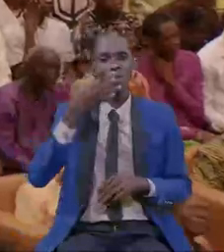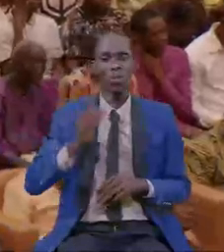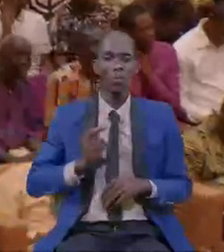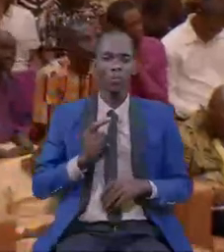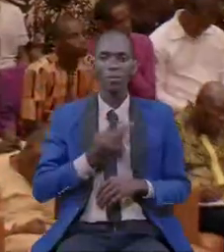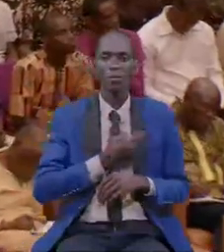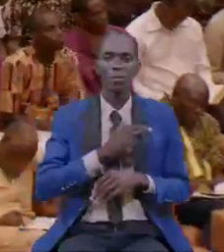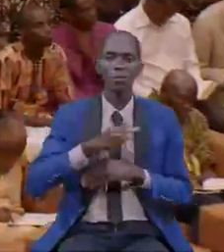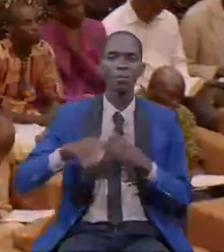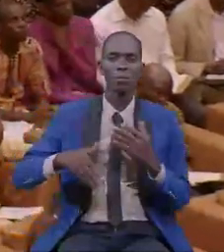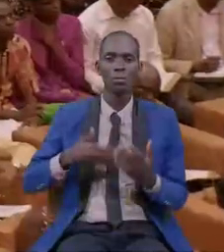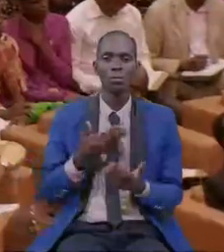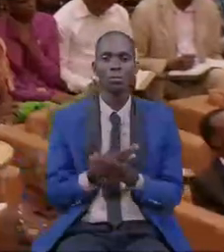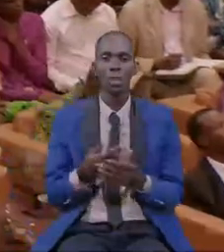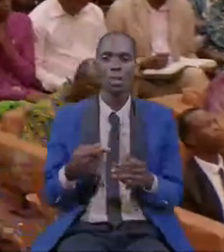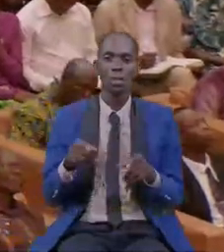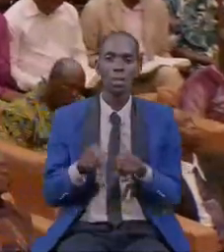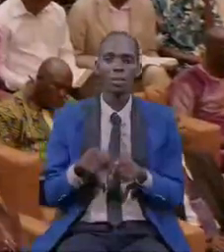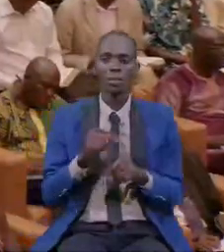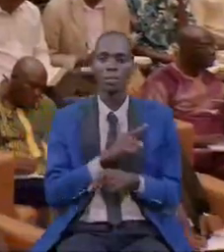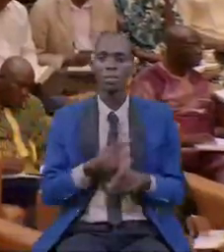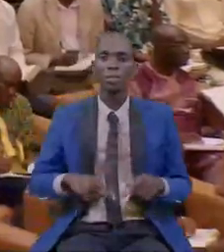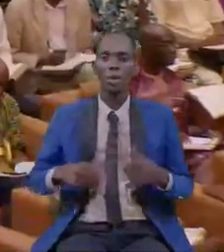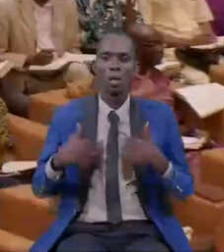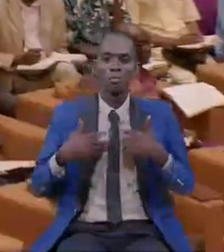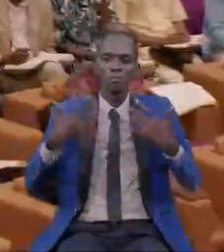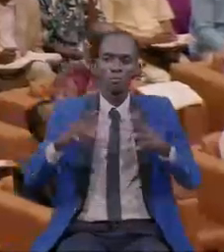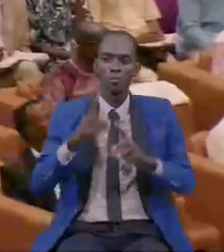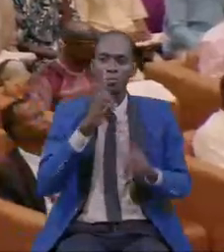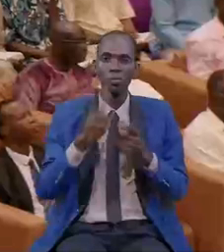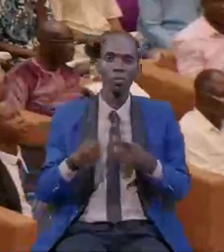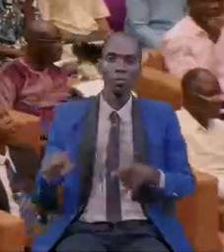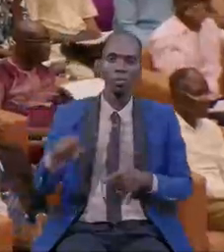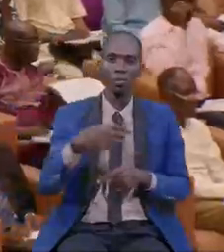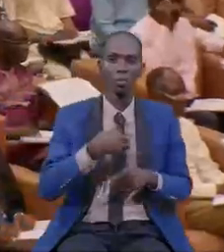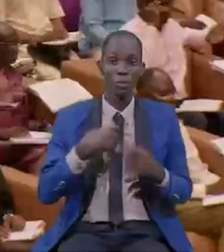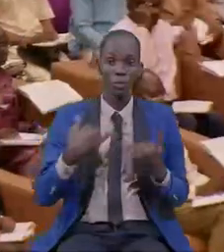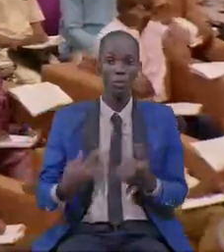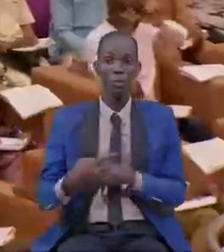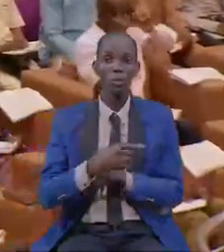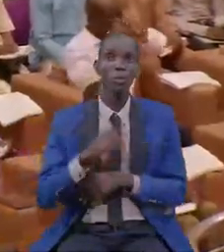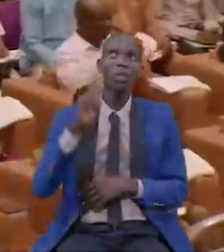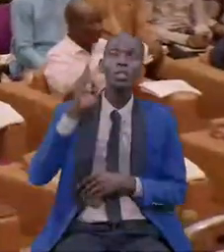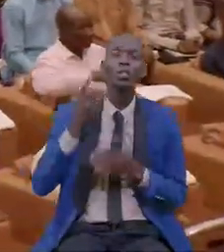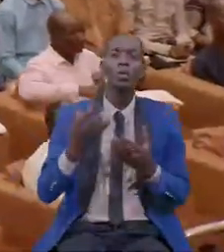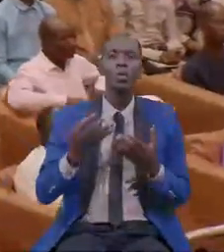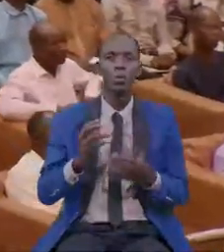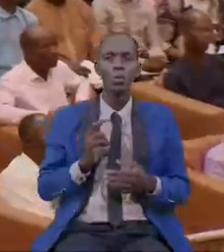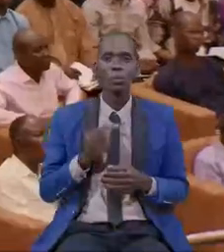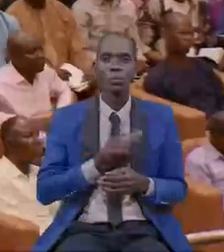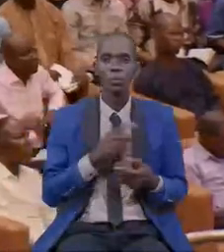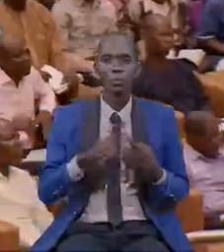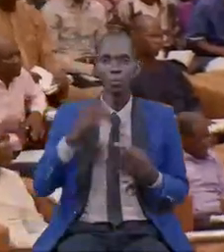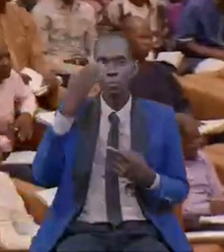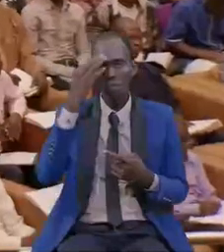tous est-ce que le Seigneur nous a parlé aujourd'hui oui il nous a parlé et il voudrait que nous sachions en tant que des croyants du